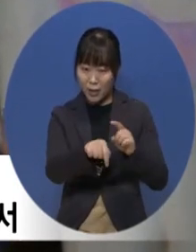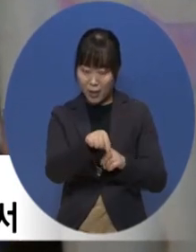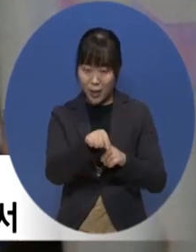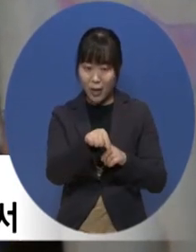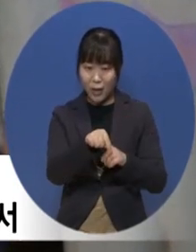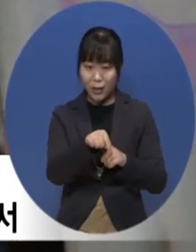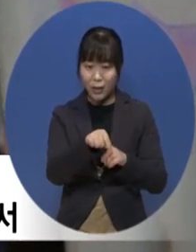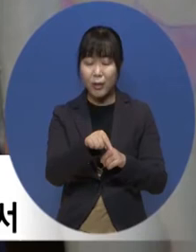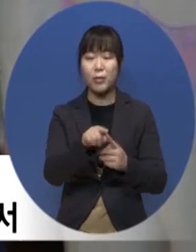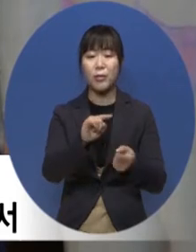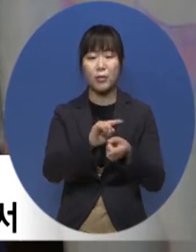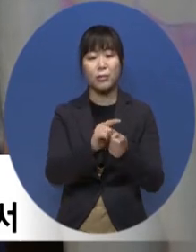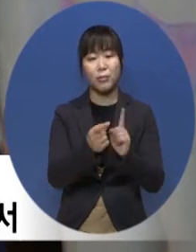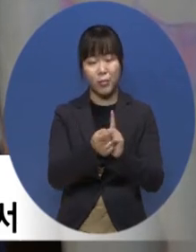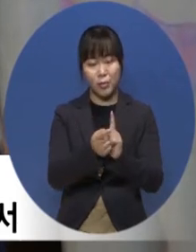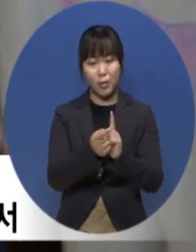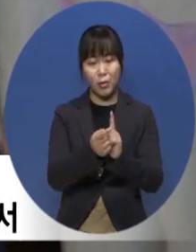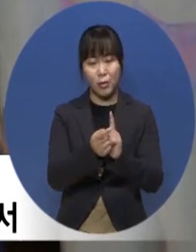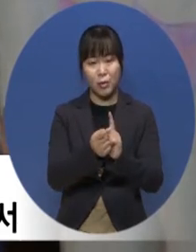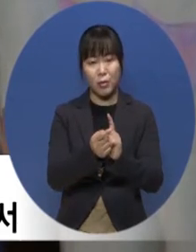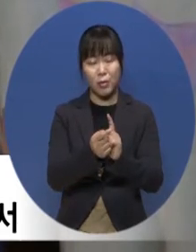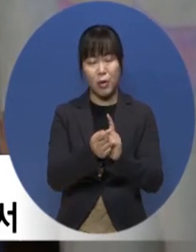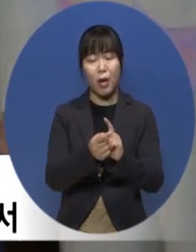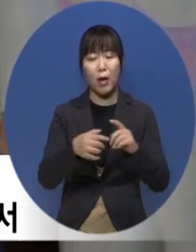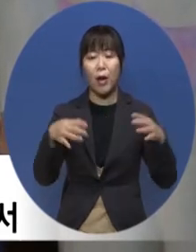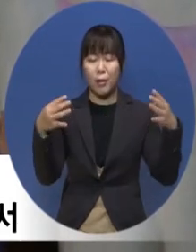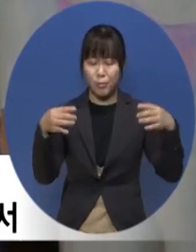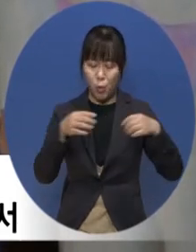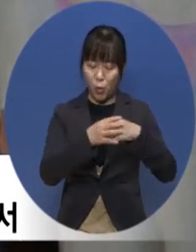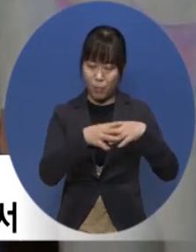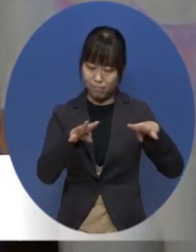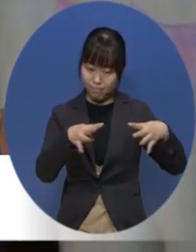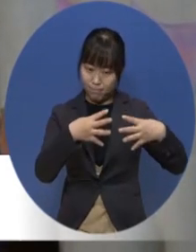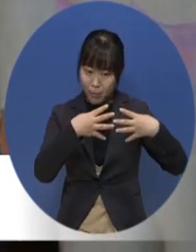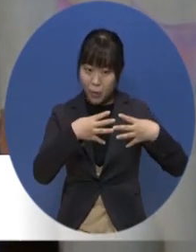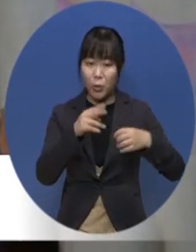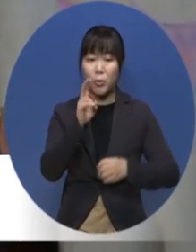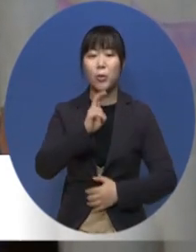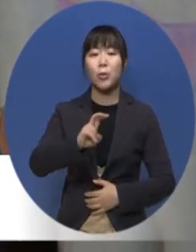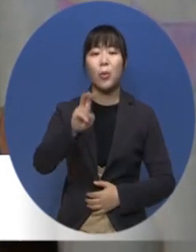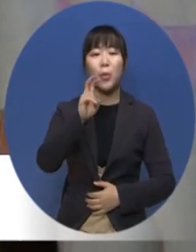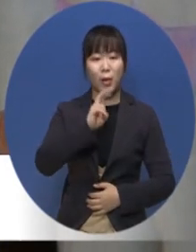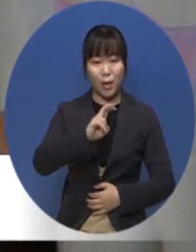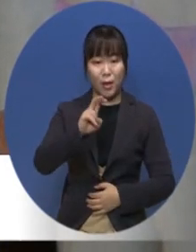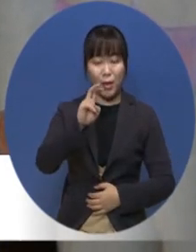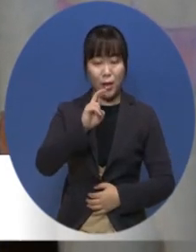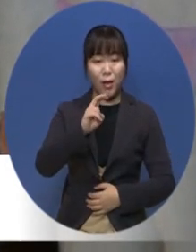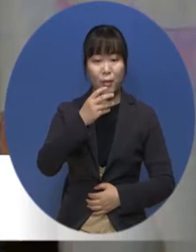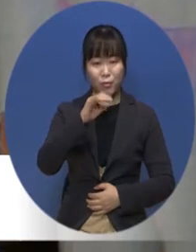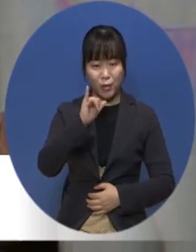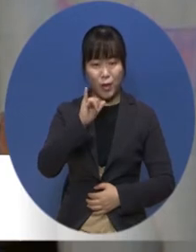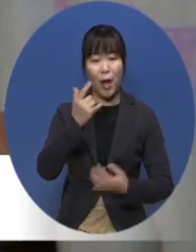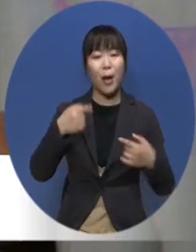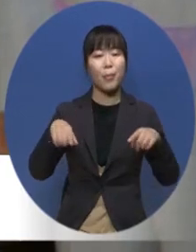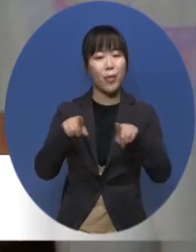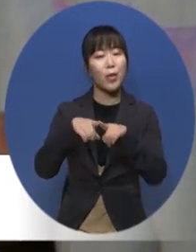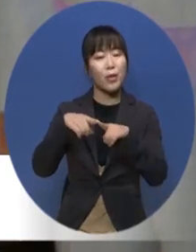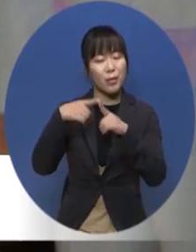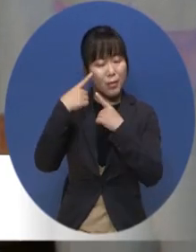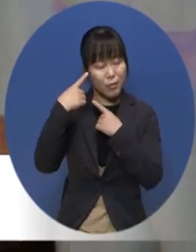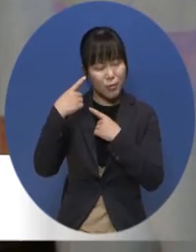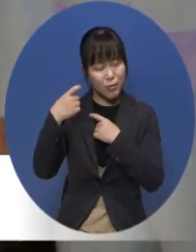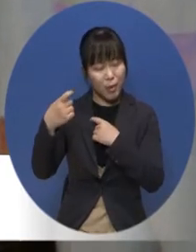역사 분들하고 합의해서 노래가 나오도록 만들어서 같이 추모들 하고